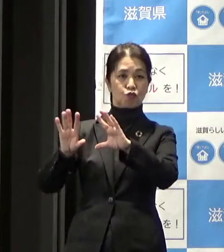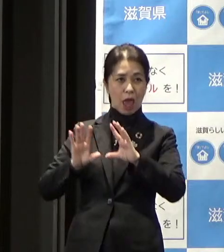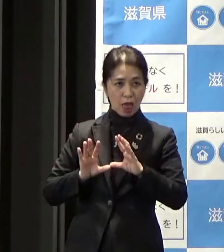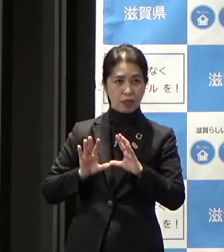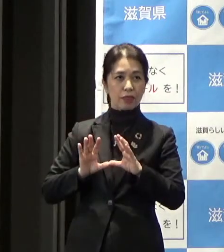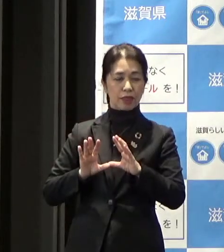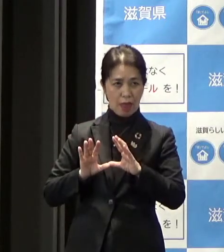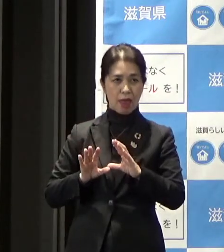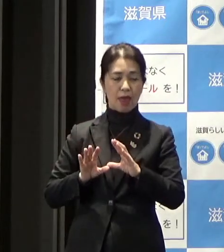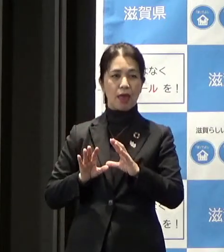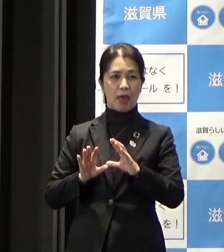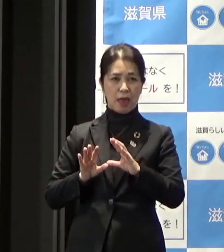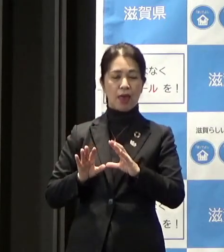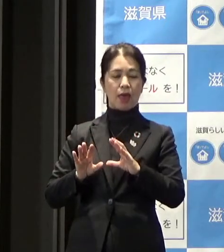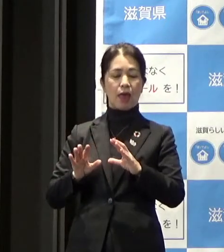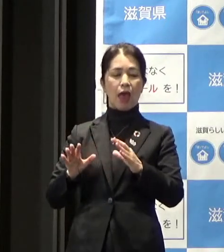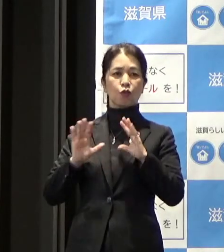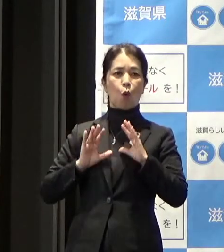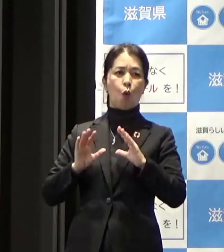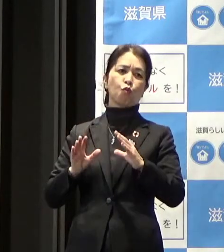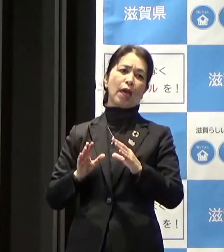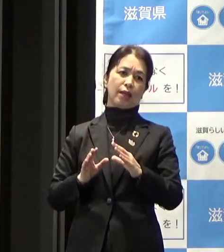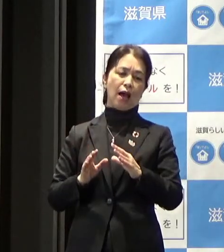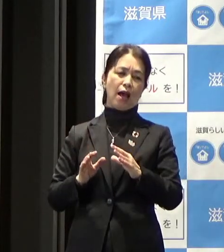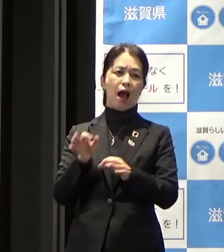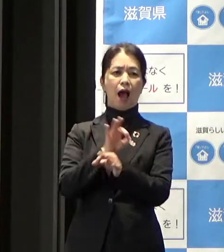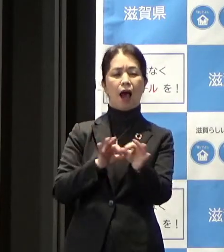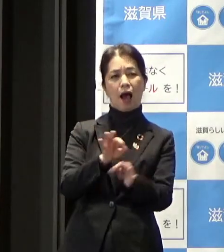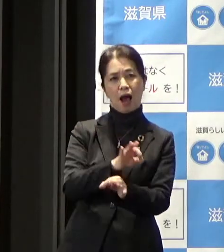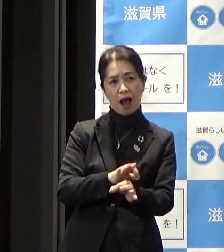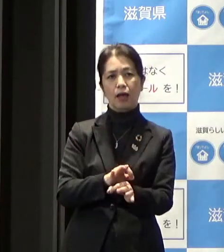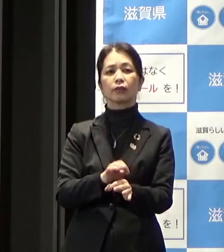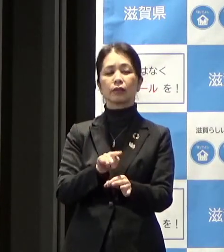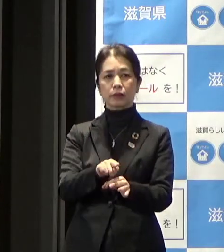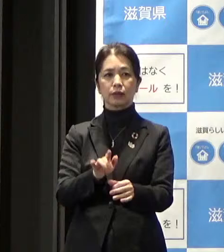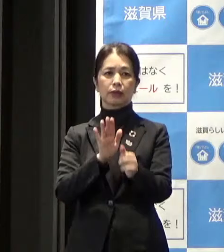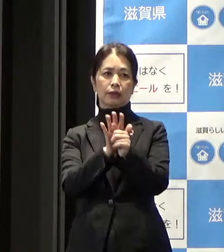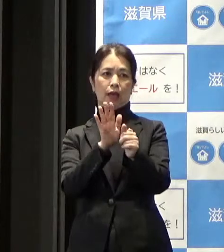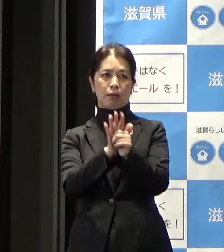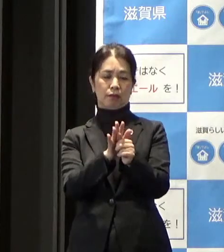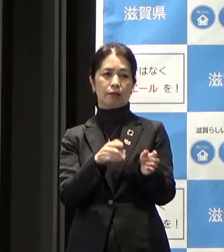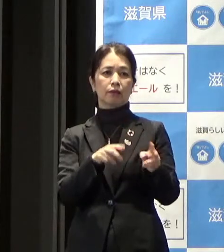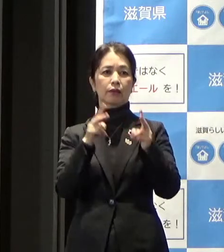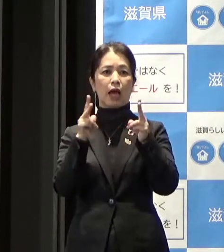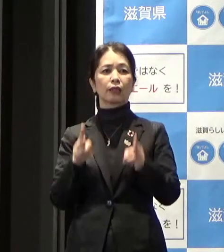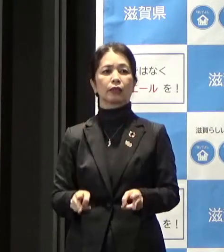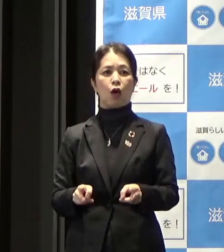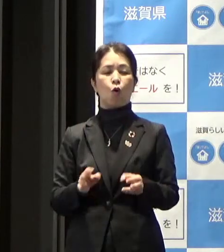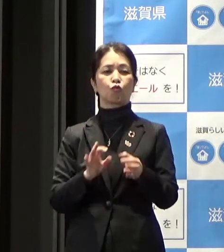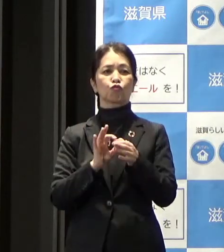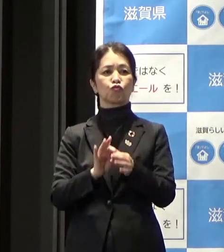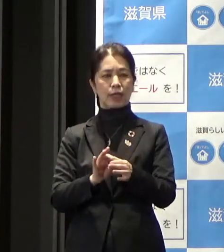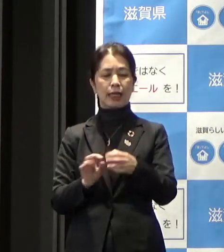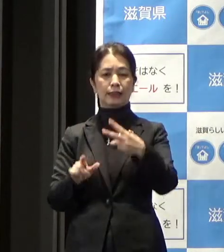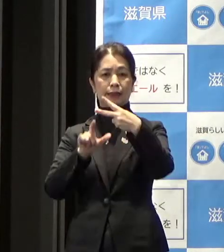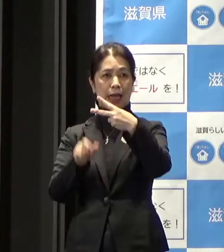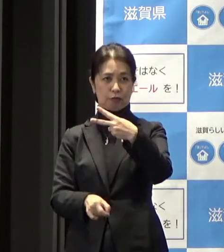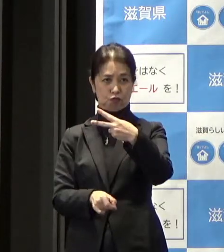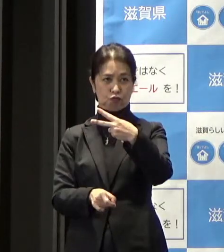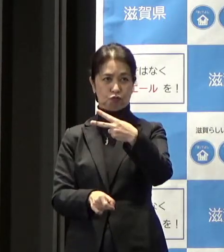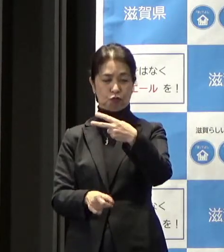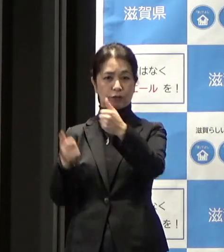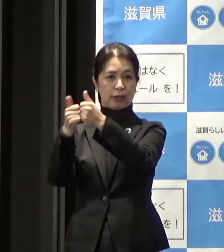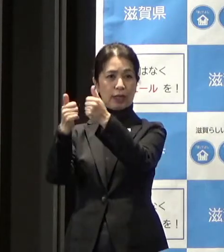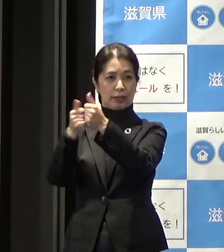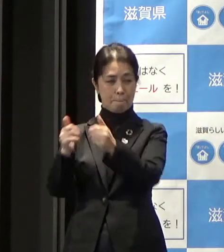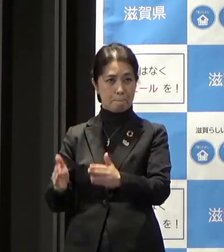中小企業と対象とした支援を作り、2月補正予算で議決をいただき